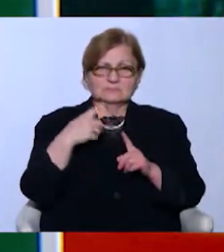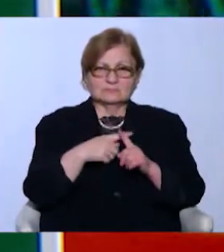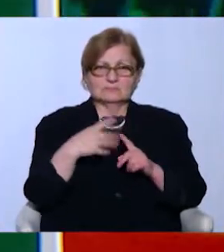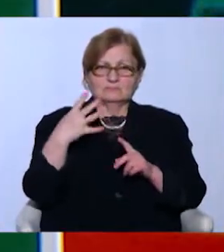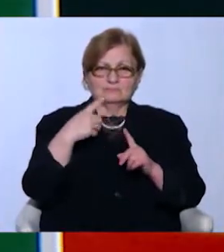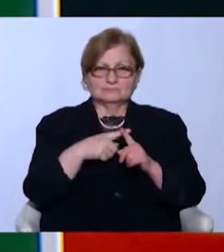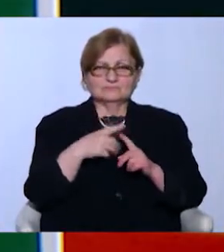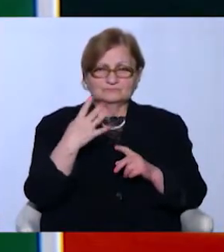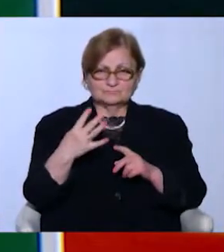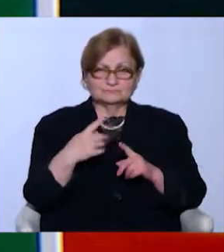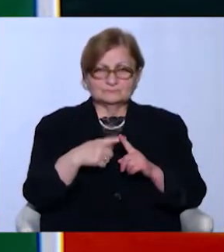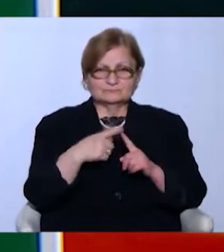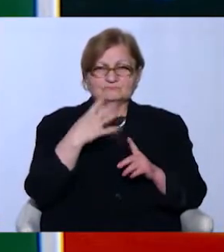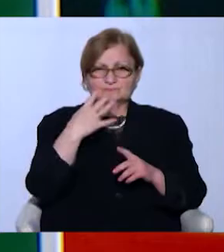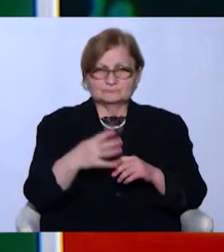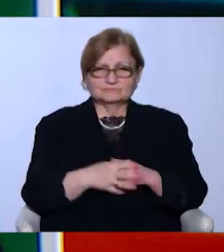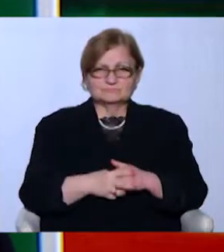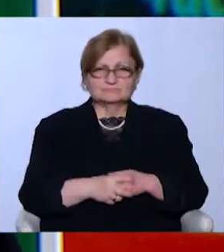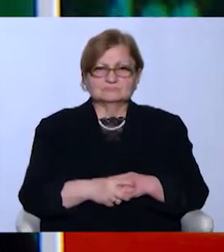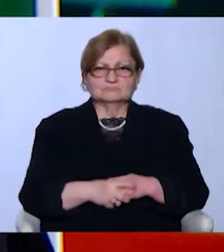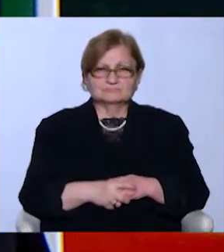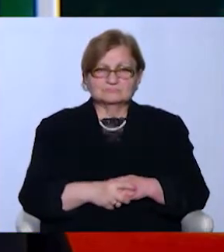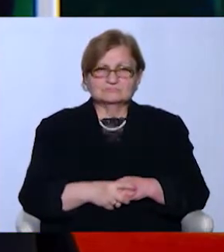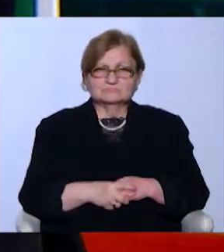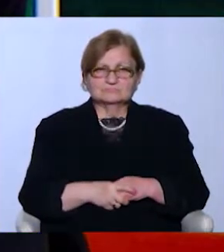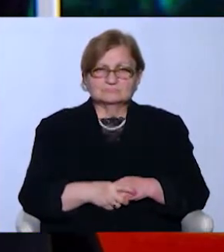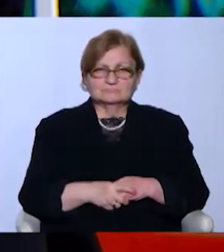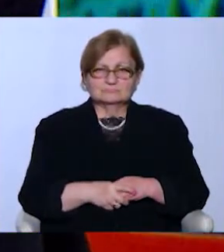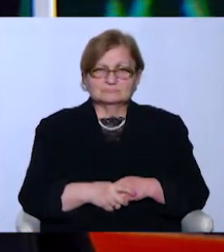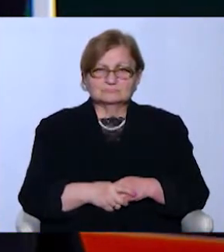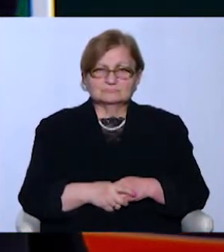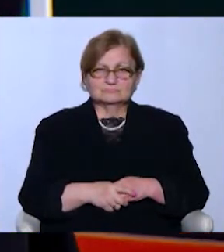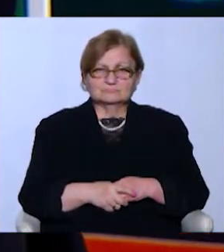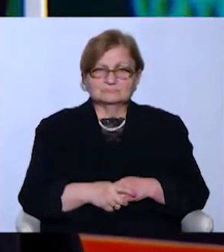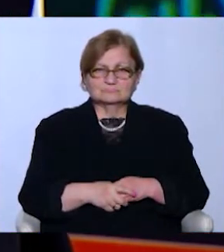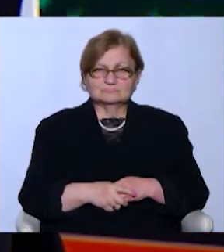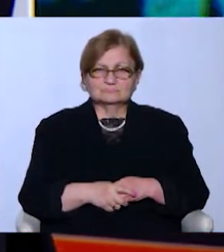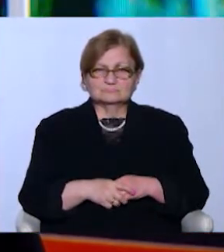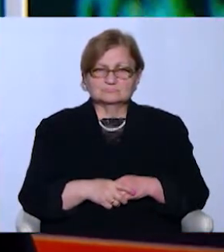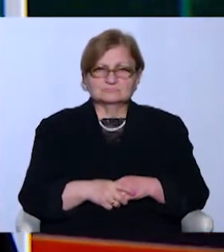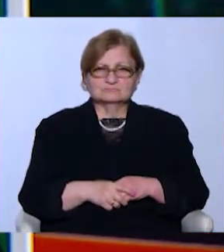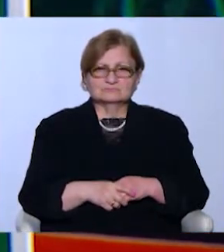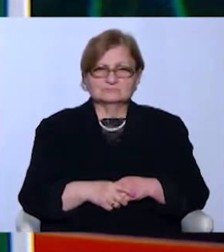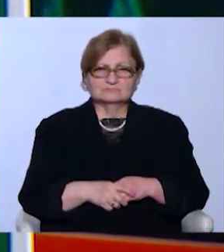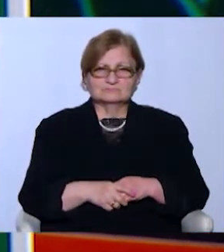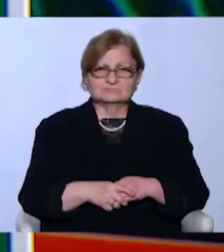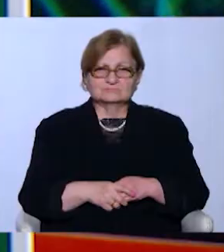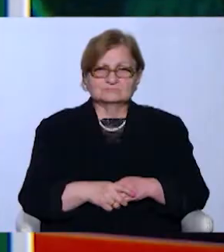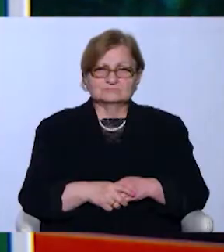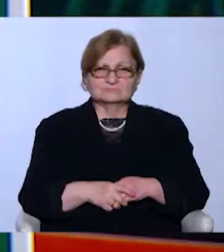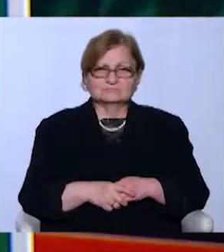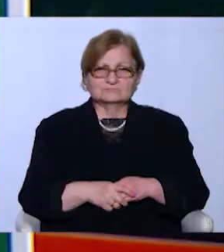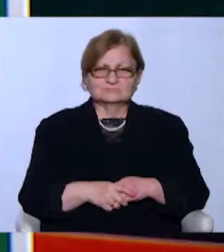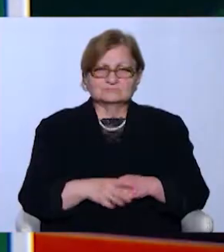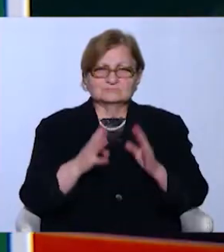დამატებული 4, დამატებული 4, დამატებული 4, დამატებული 4. დამატებული 4, დამატებული 4, 1 2 3 4 5 6 7